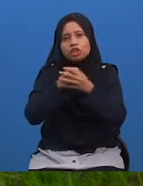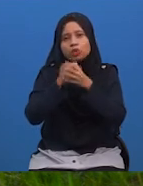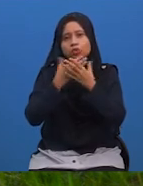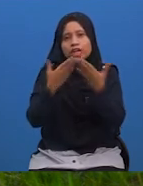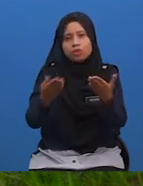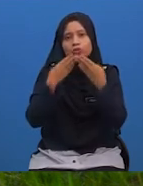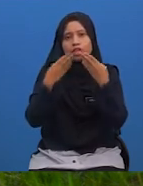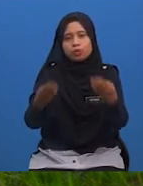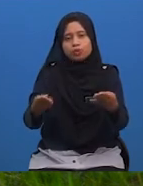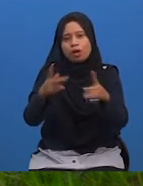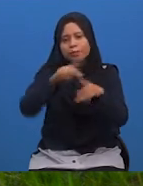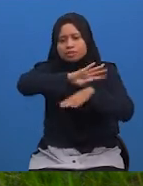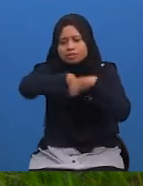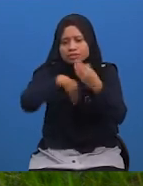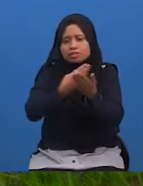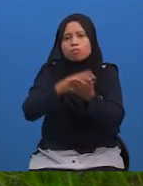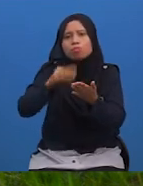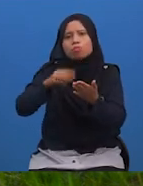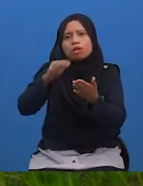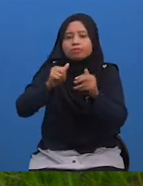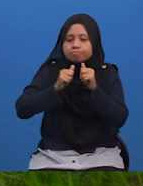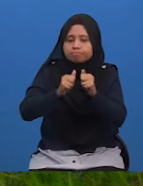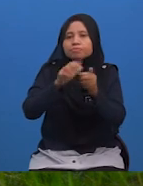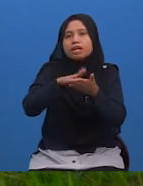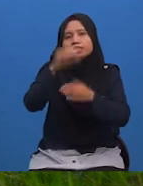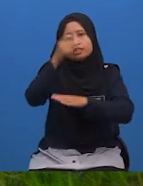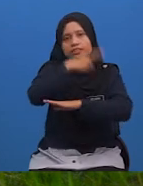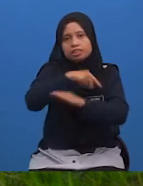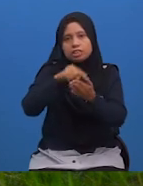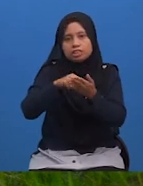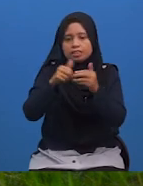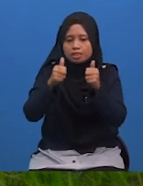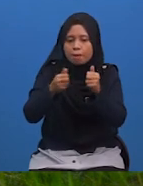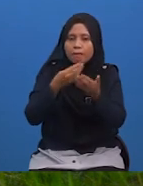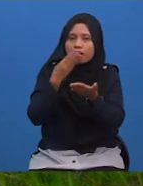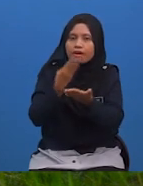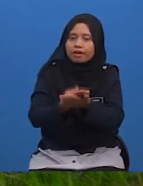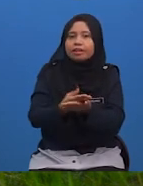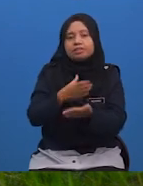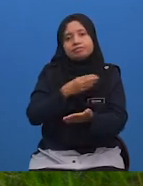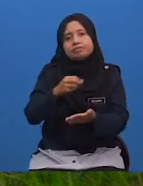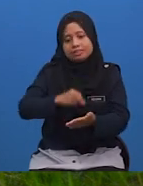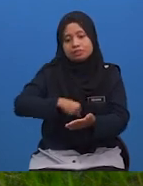kasih kepada semua murid yang mengikuti pelajaran cikgu dengan cergas dan